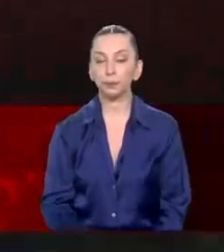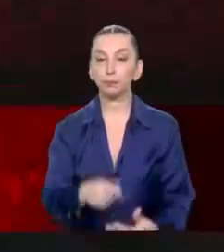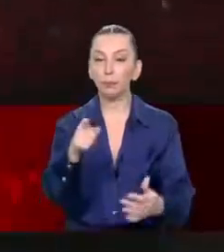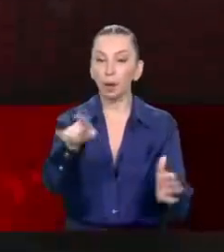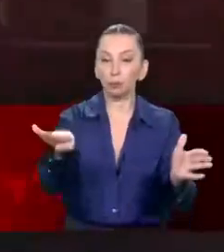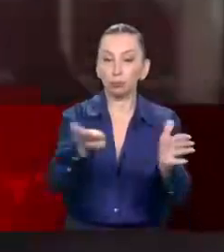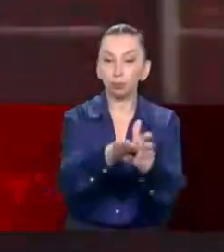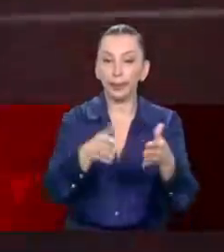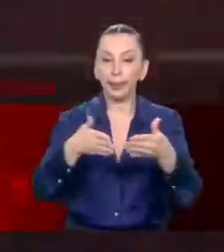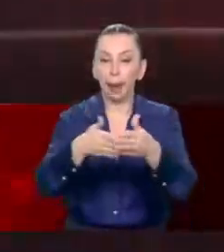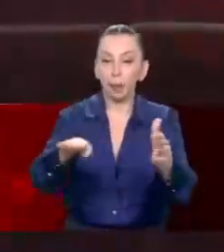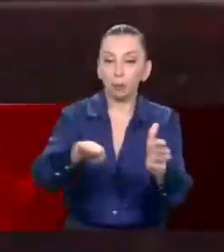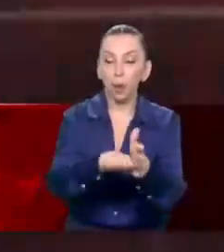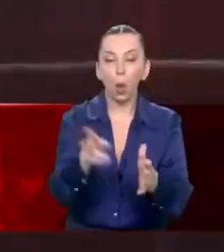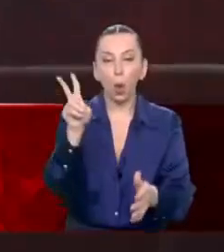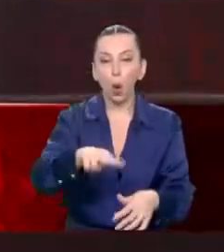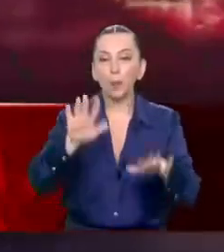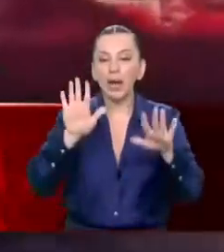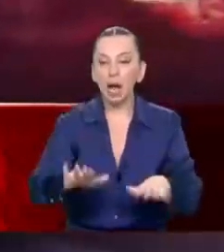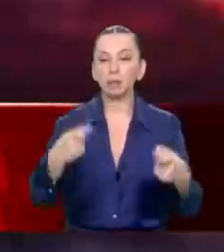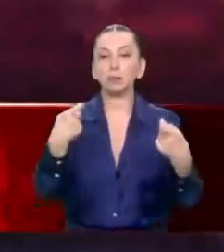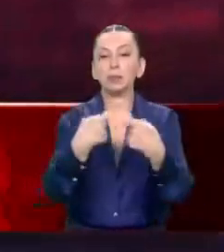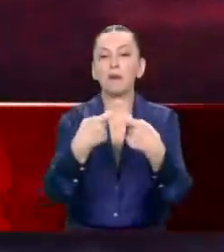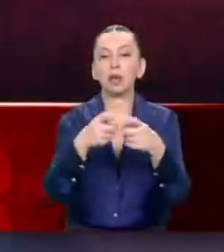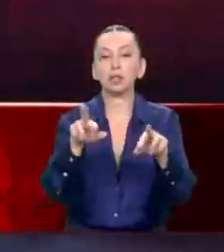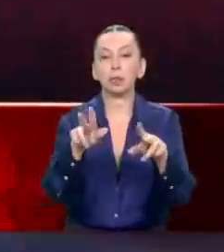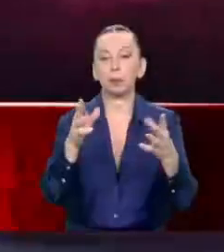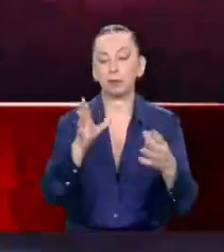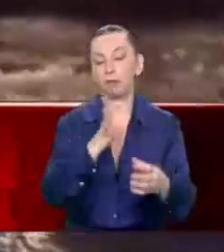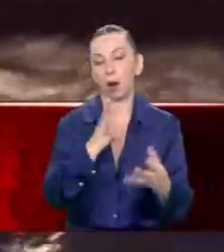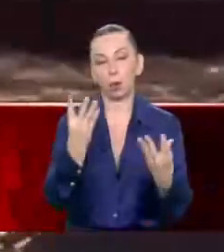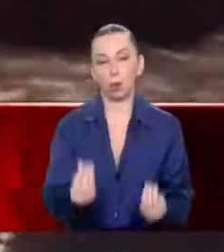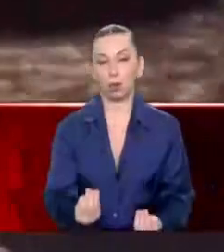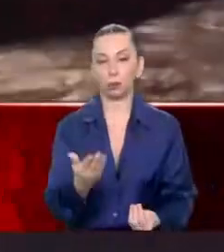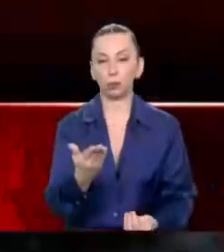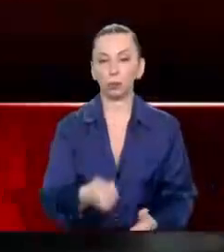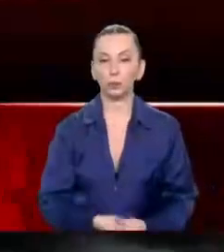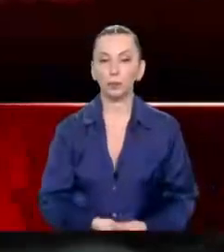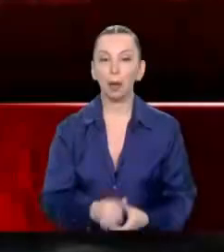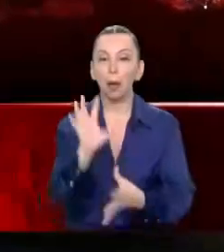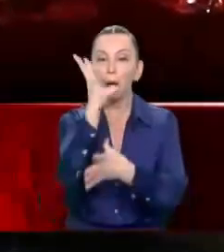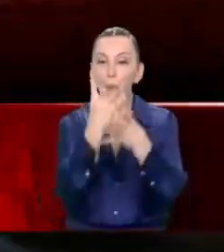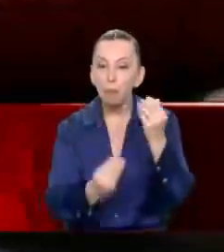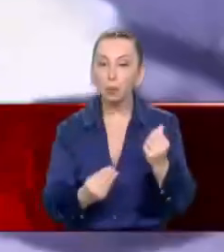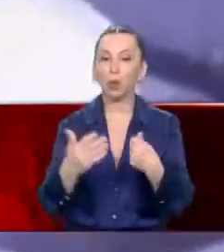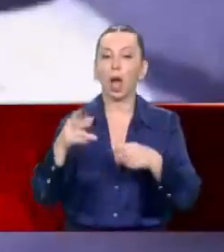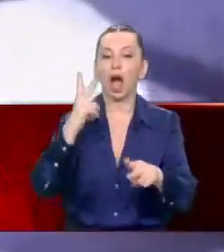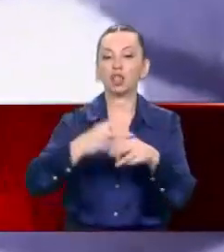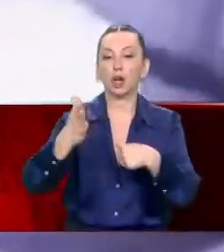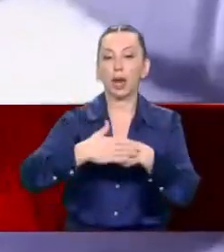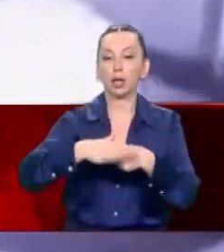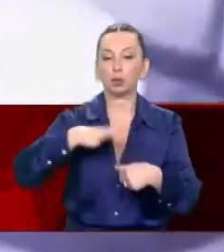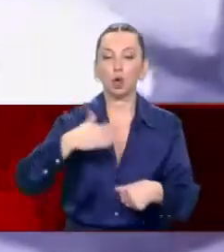Kıyıya sürüklenen bir gemide ise ölüm kalım savaşı vardı. Acil yardım, Meyrek. Batıyoruz. Gemi kırılmak üzere.